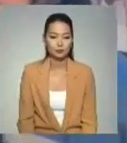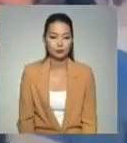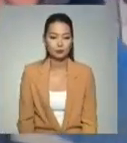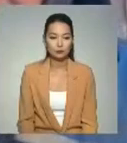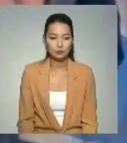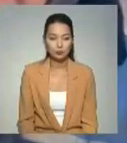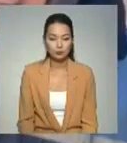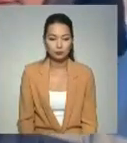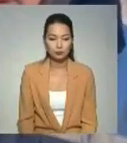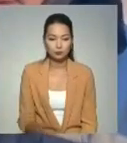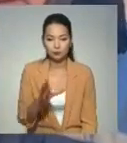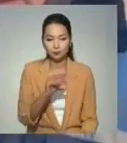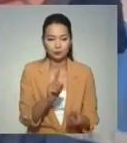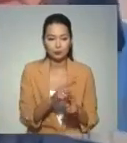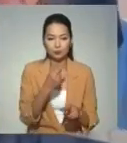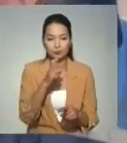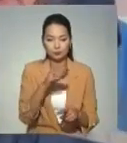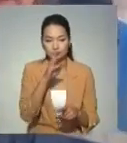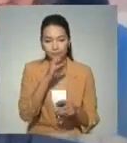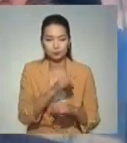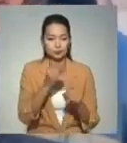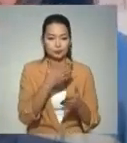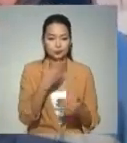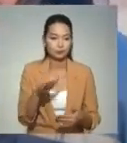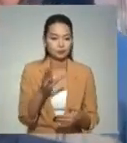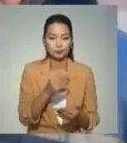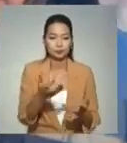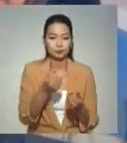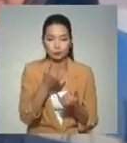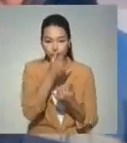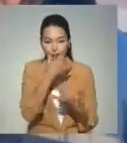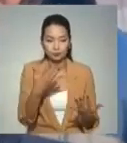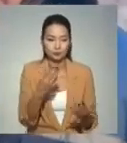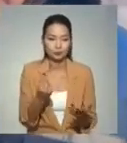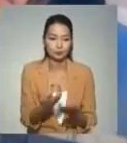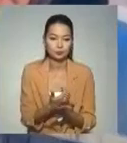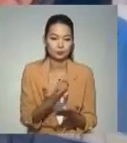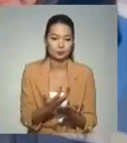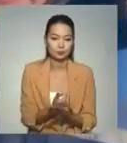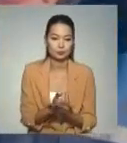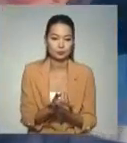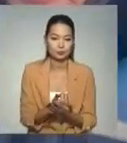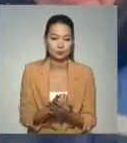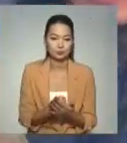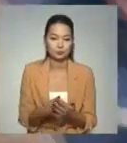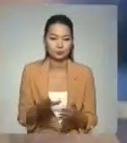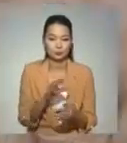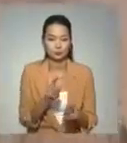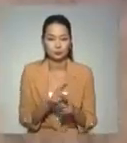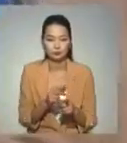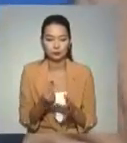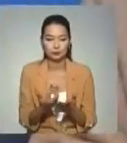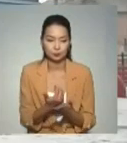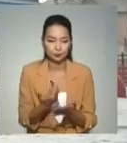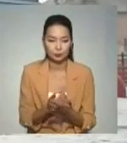80% айлық 200-ден аспайды. Талаптарымыз қандай сонда? Айлық көтерсін. Айлықты көтеріп, ел қатарлы бізде өмір сүреміз. Бізде де